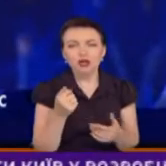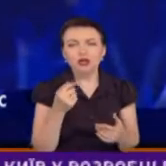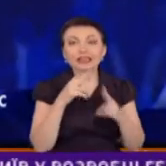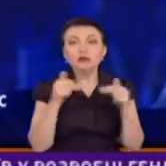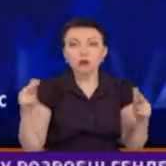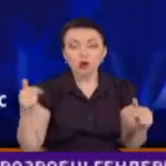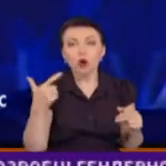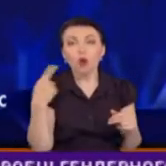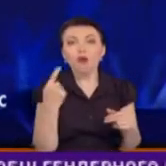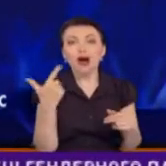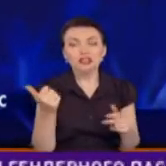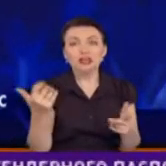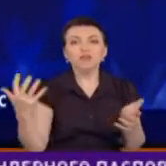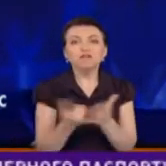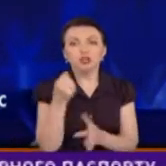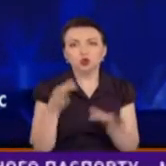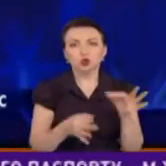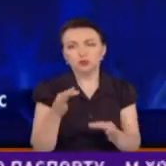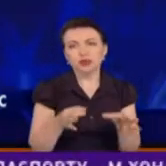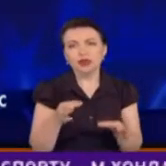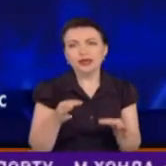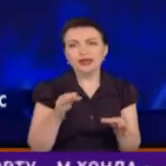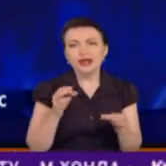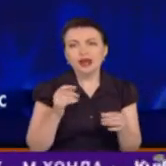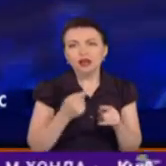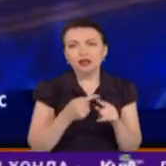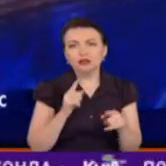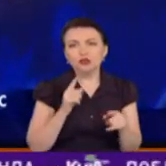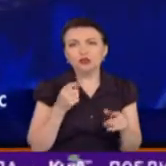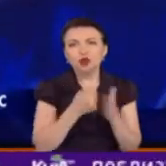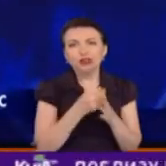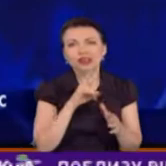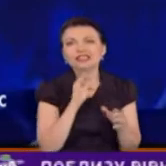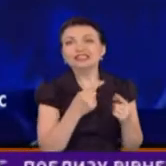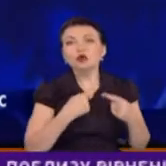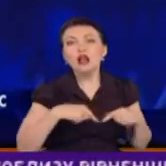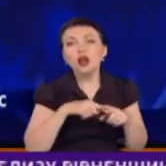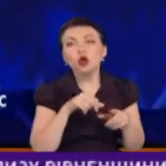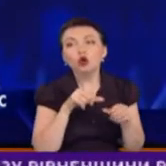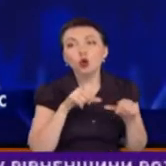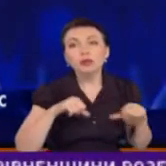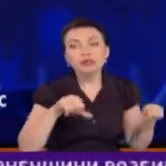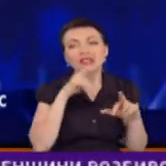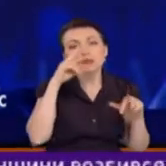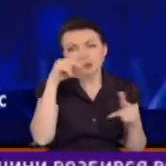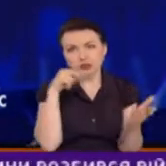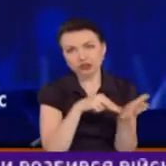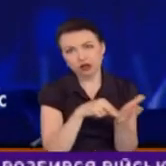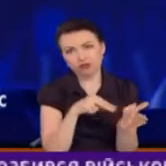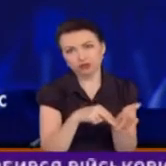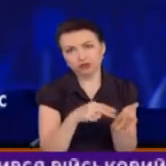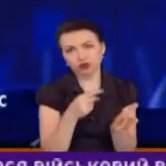суд і апеляцію на 1 мільярд гривень до Національної комісії за неправильно встановлений тариф. Якщо всі